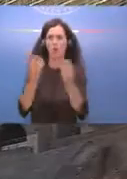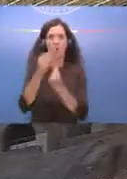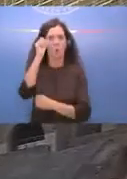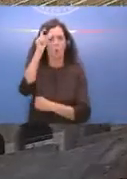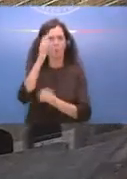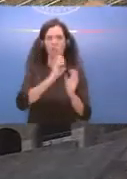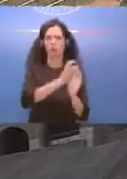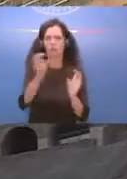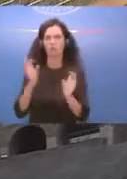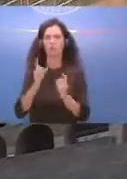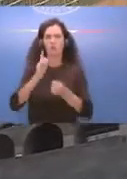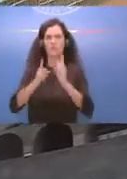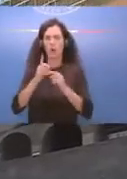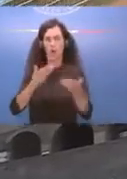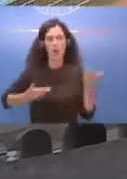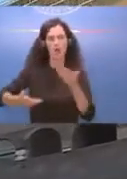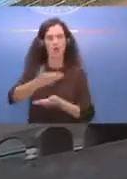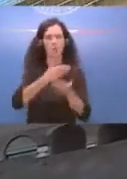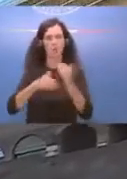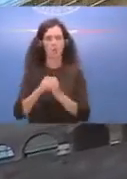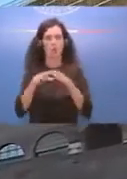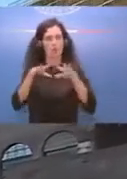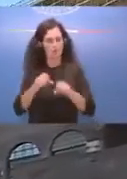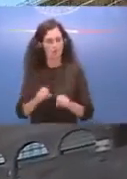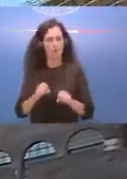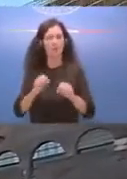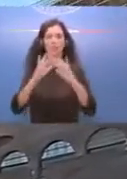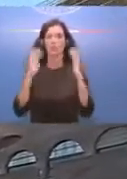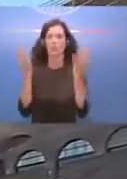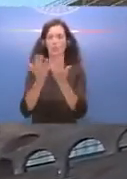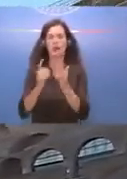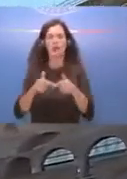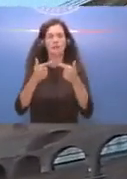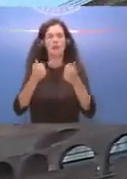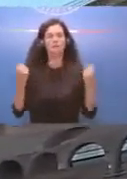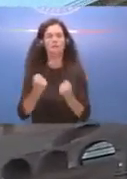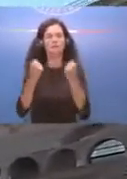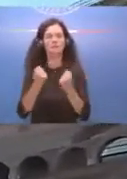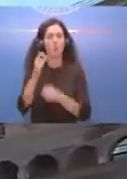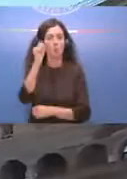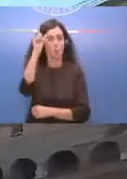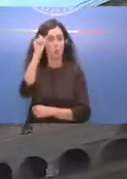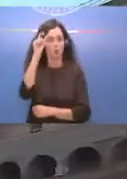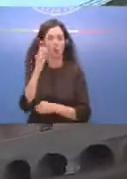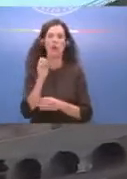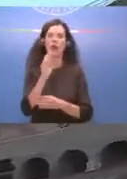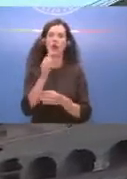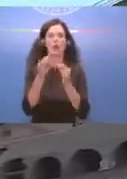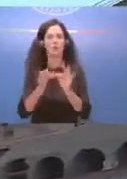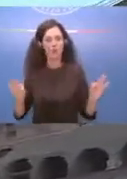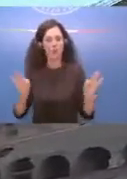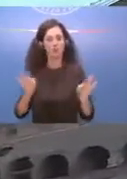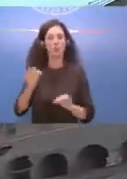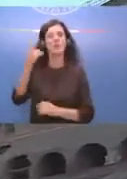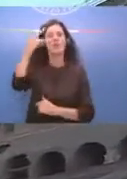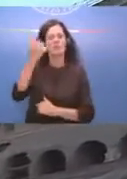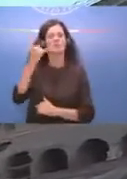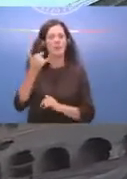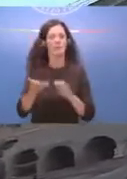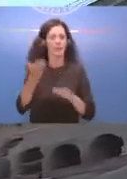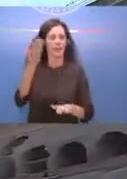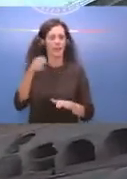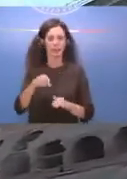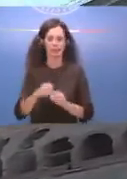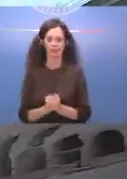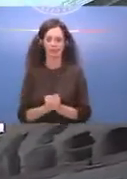popoli un impegno globale per promuovere più cultura più educazione più sapere l'italia crede